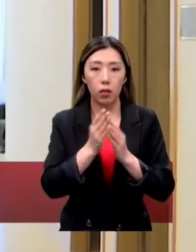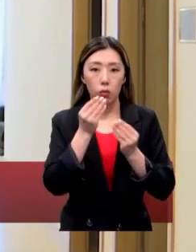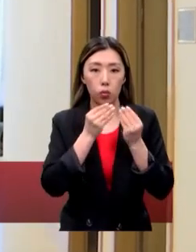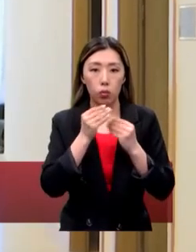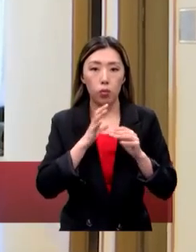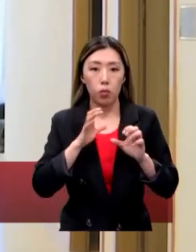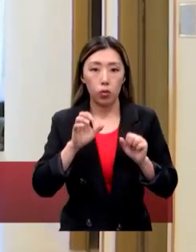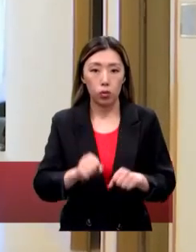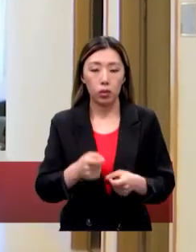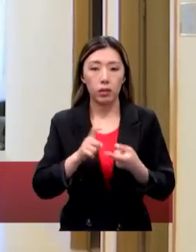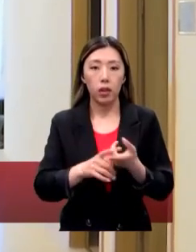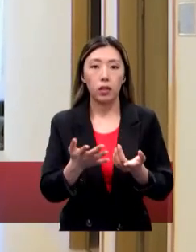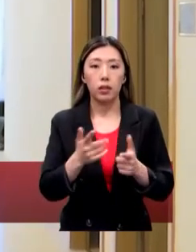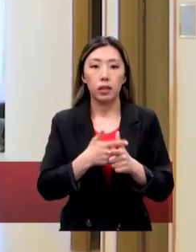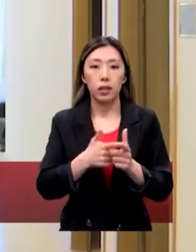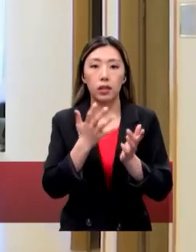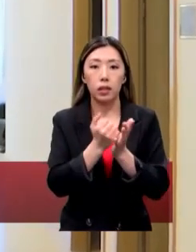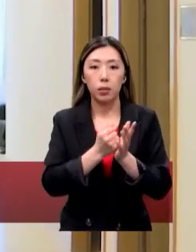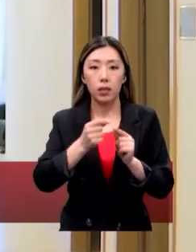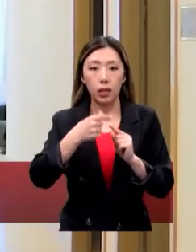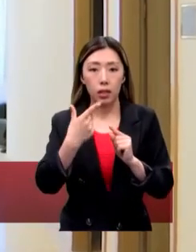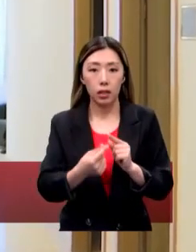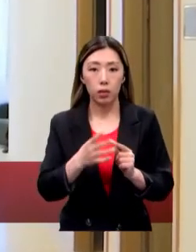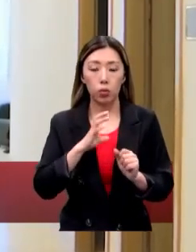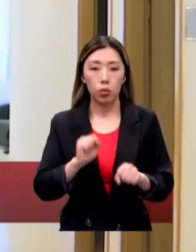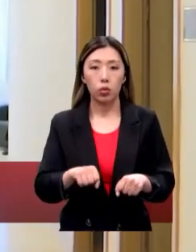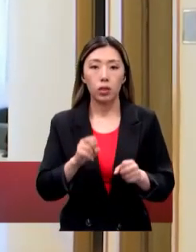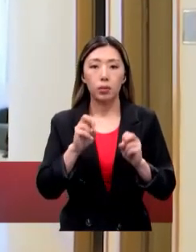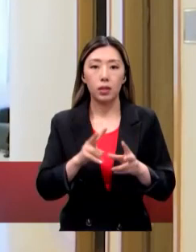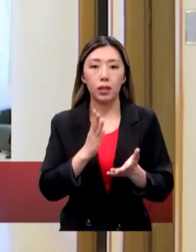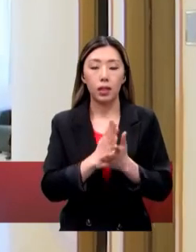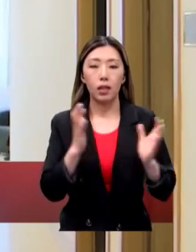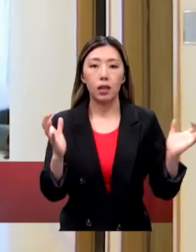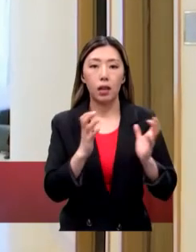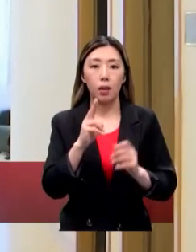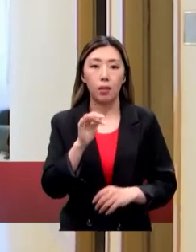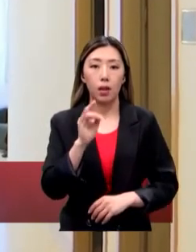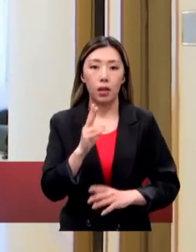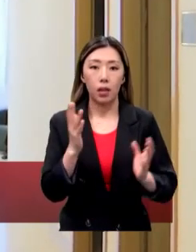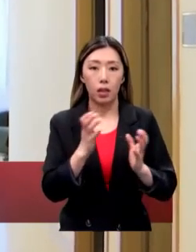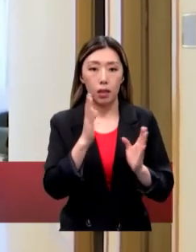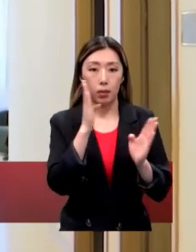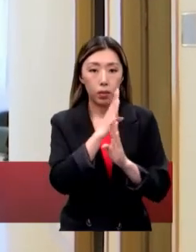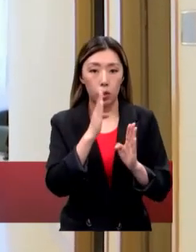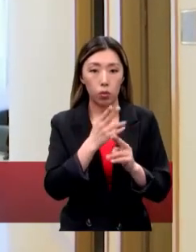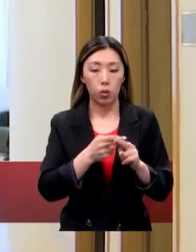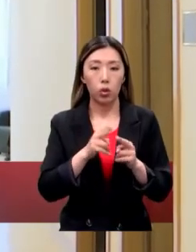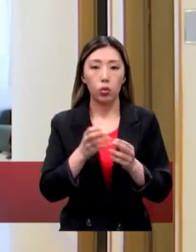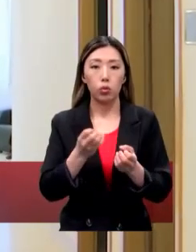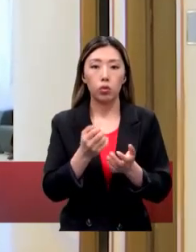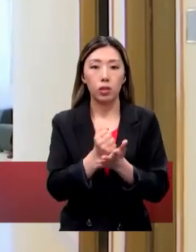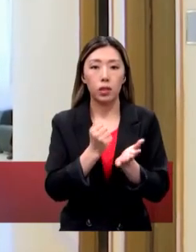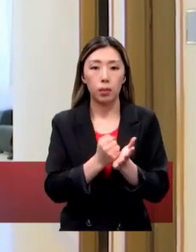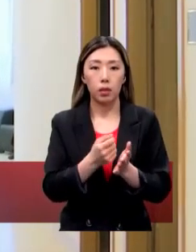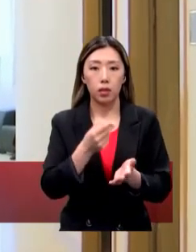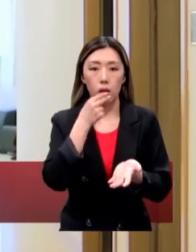из запасов лесного фонда особо охраняемых территорий. Также вопрос стоит о том, чтобы снабжение кормами